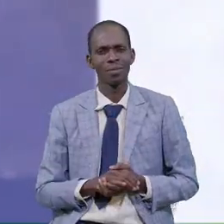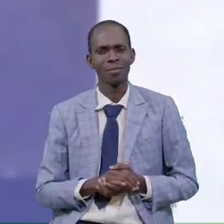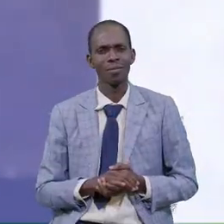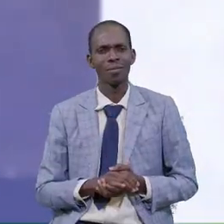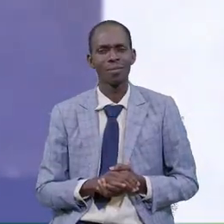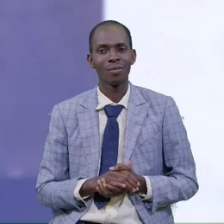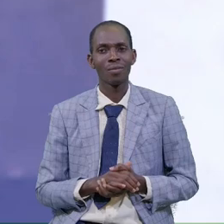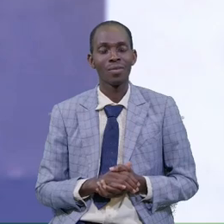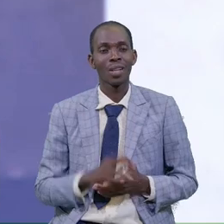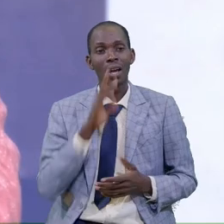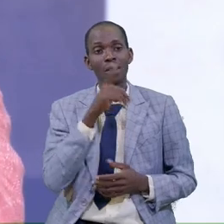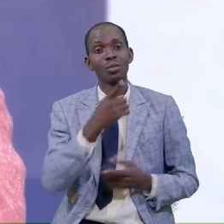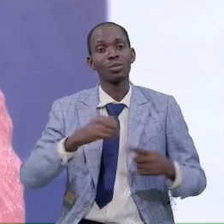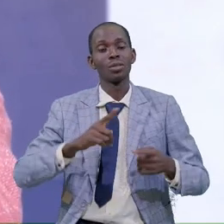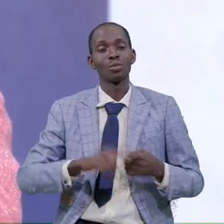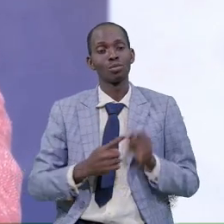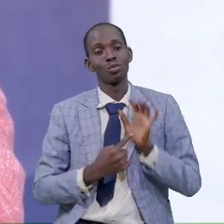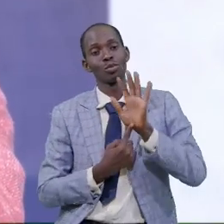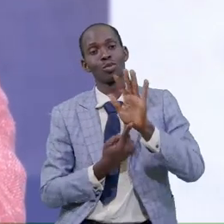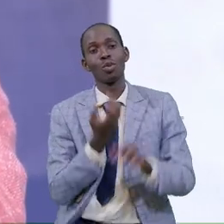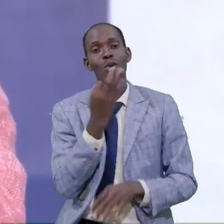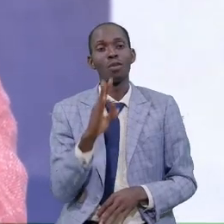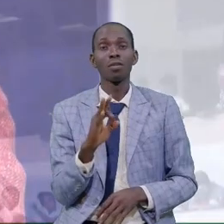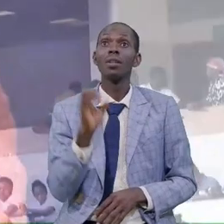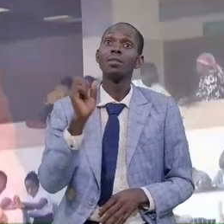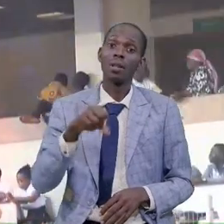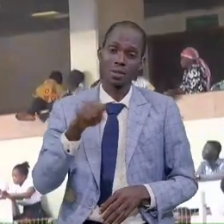est-ce que tu sonnes ta trompette? Oui.